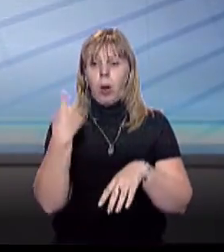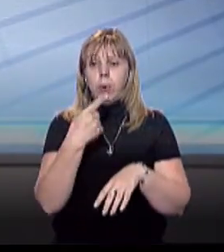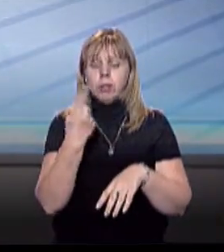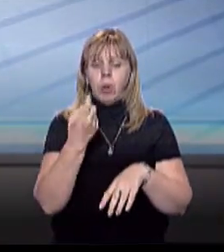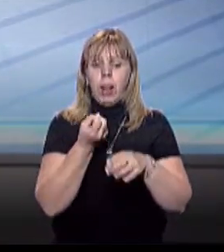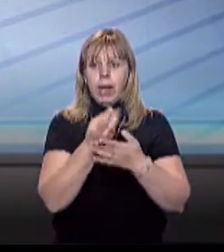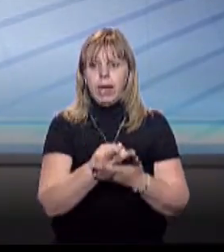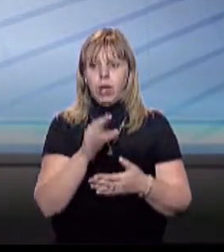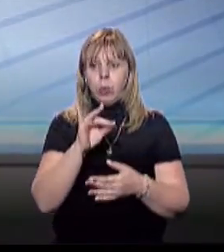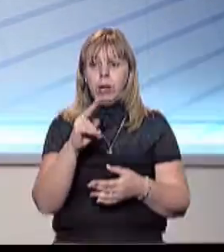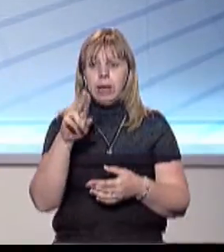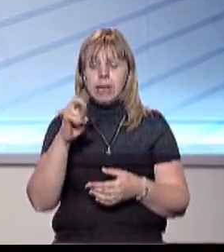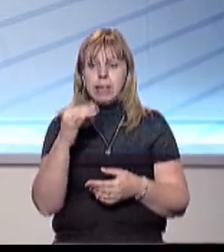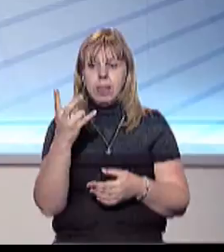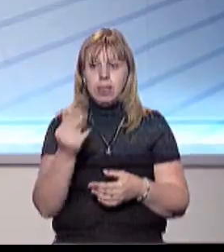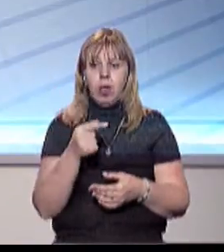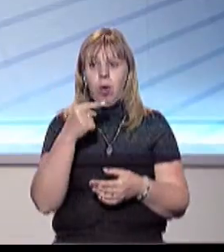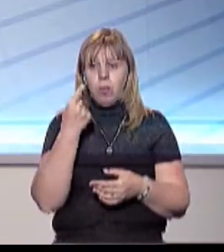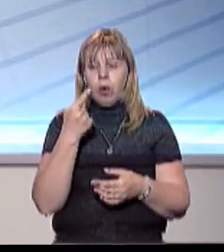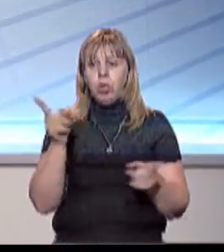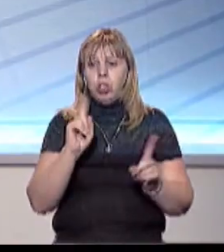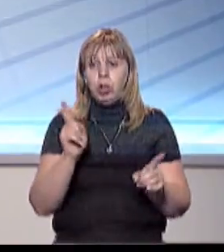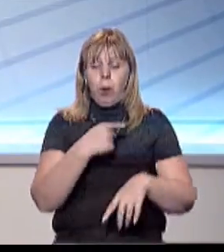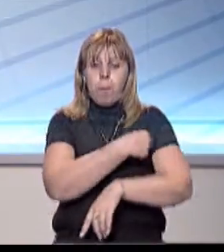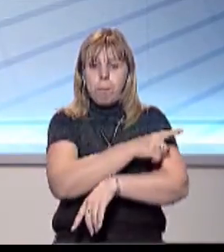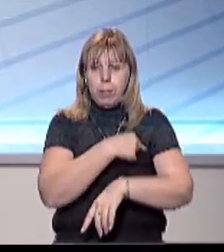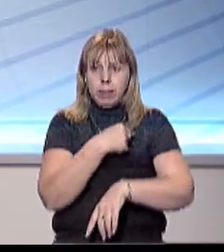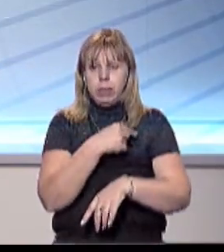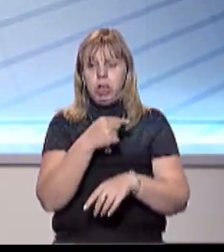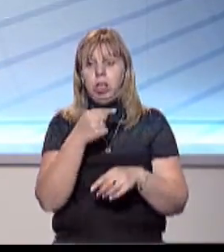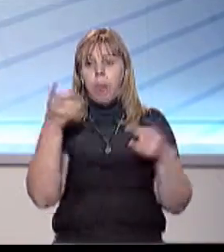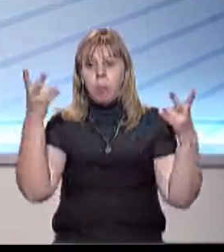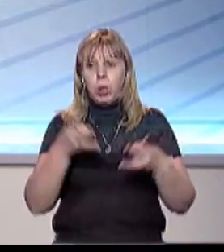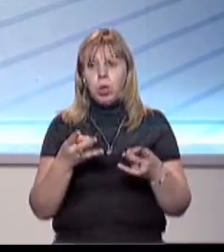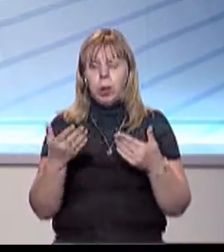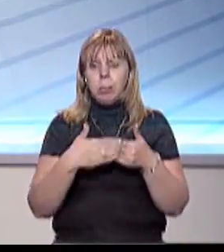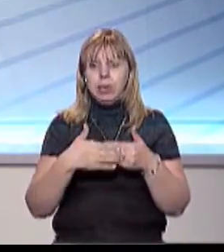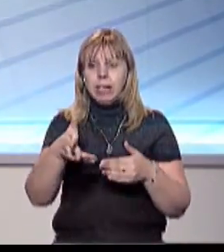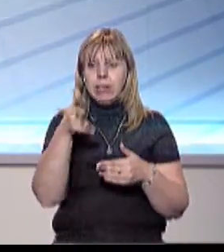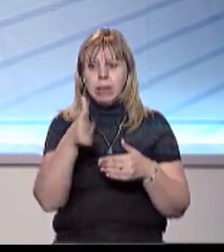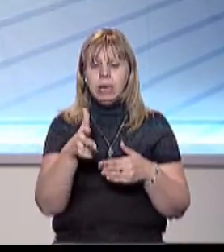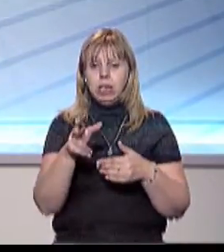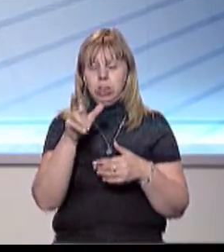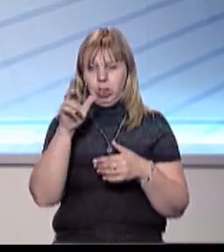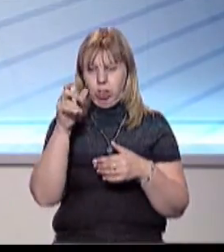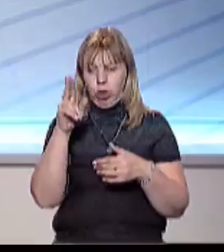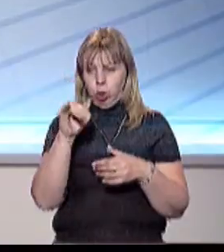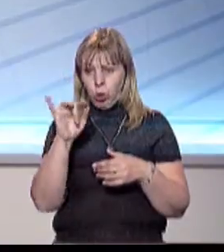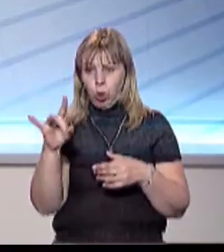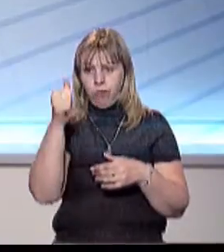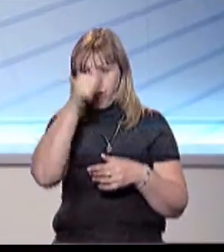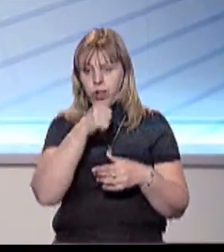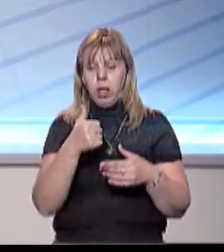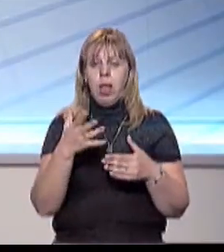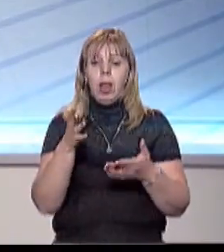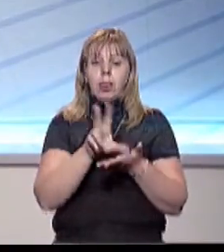клінічної лікарні Юрій Яцина зазначає, що медзаклад потребує близько 3000 донорів у рік. До